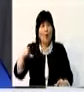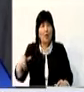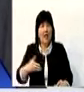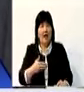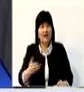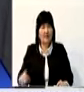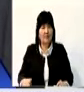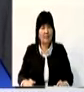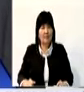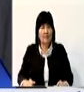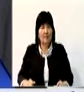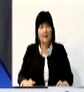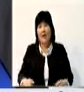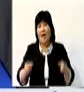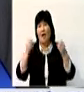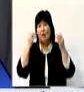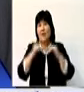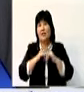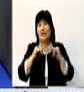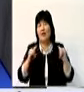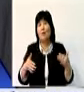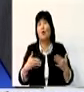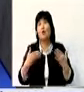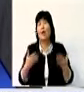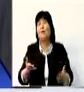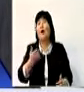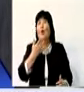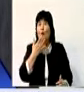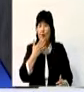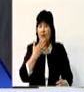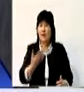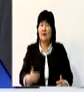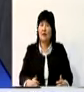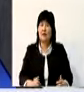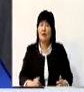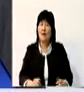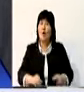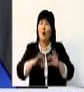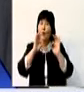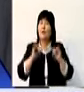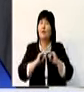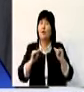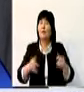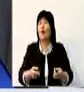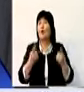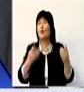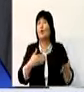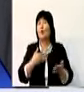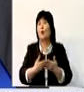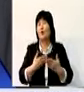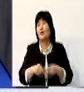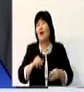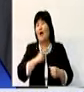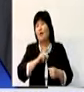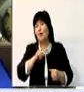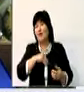оқушыларының мәдени даму жағынан, ұлттық өнеріміздің даму жағынан үлкен үлес қосып аянбай еңбек